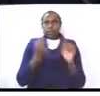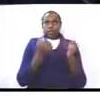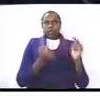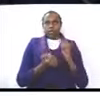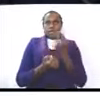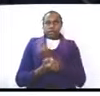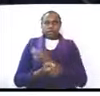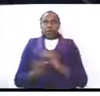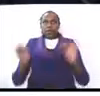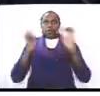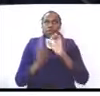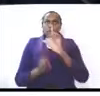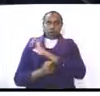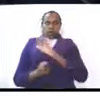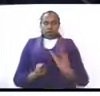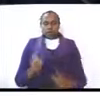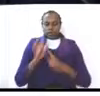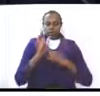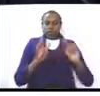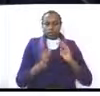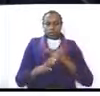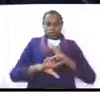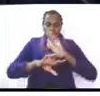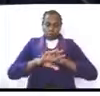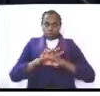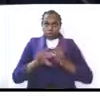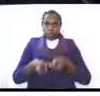E Bwana utuonyeshe rehema zako.